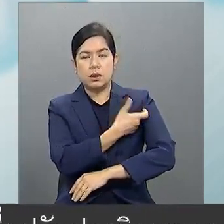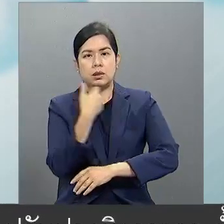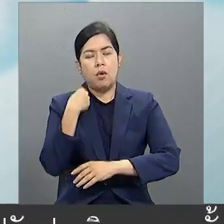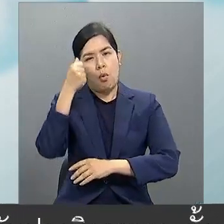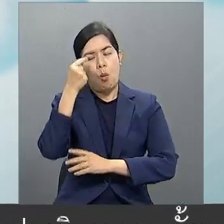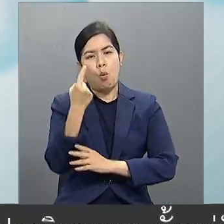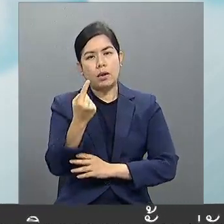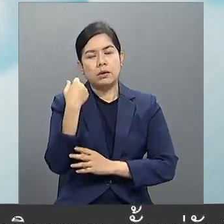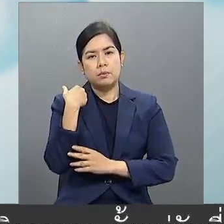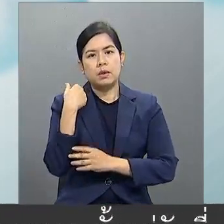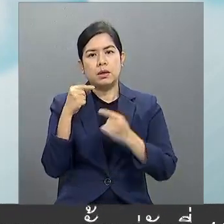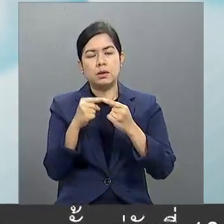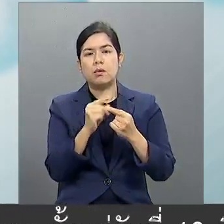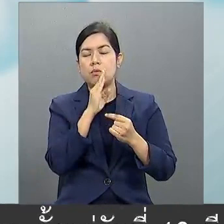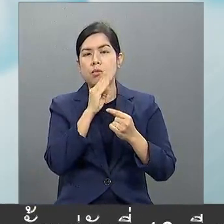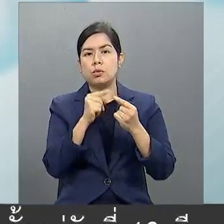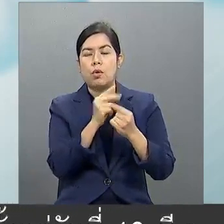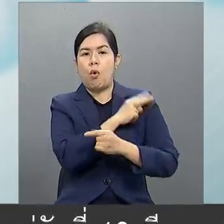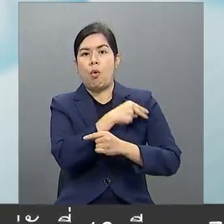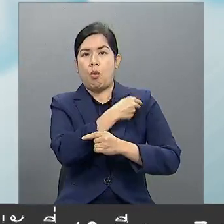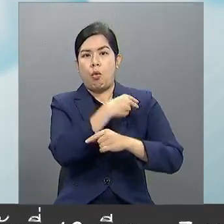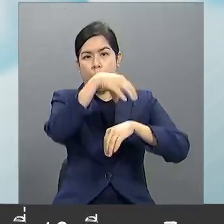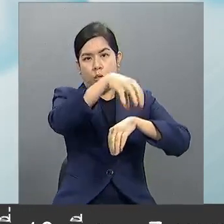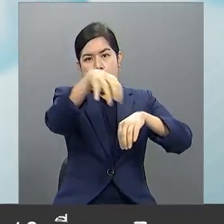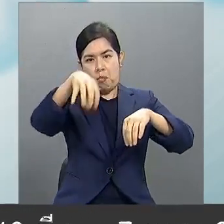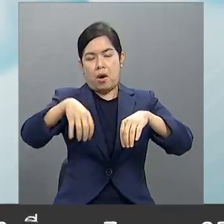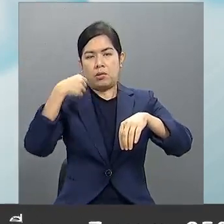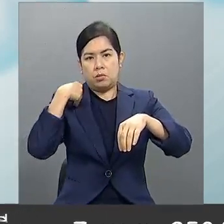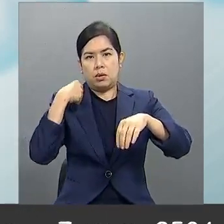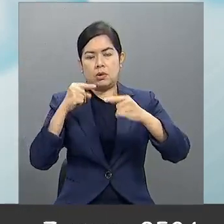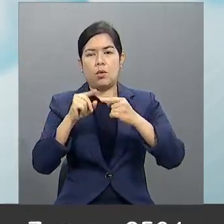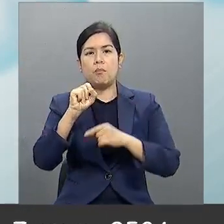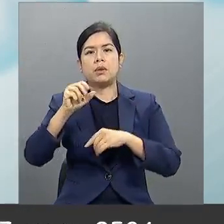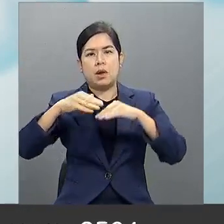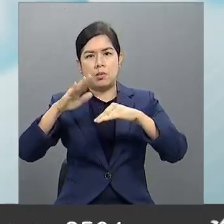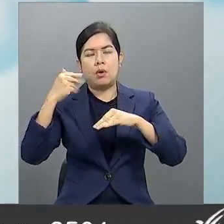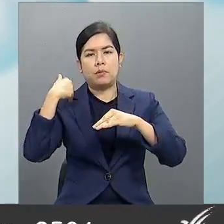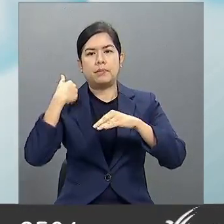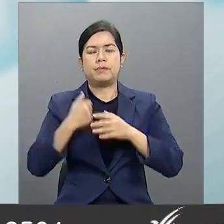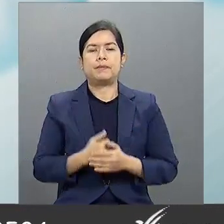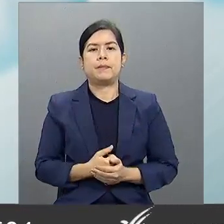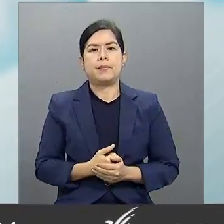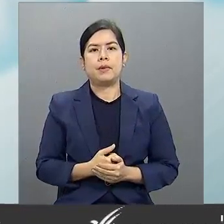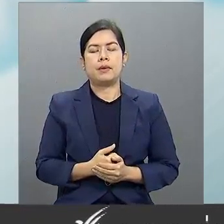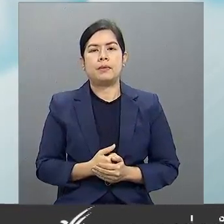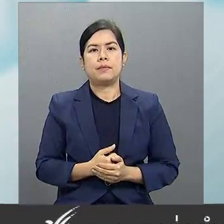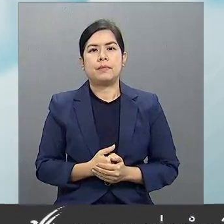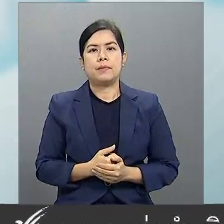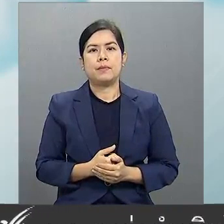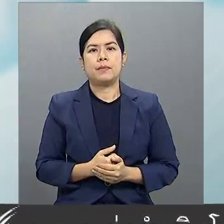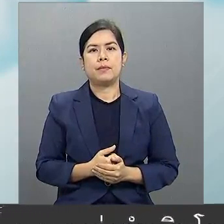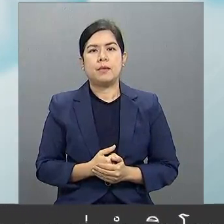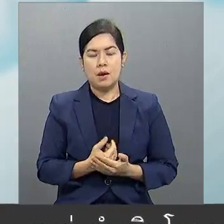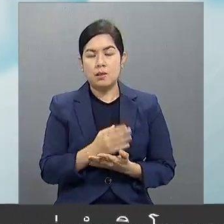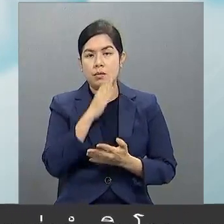วมทุกโรงพยาบาลเลยเนี่ยฉีดได้วันเป็นแสนนี่น่าจะฉีดได้เลยนะคุณถ้ารอเพราะรัฐทำงานจันทร์ถึงศุกร์เอกชนทำง